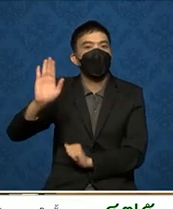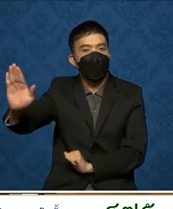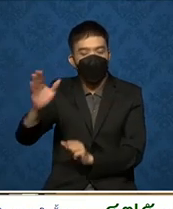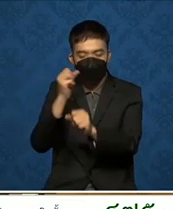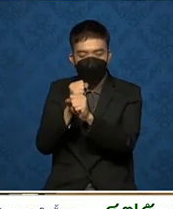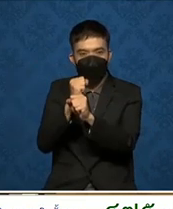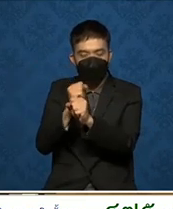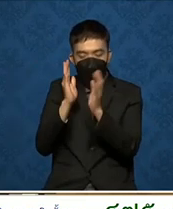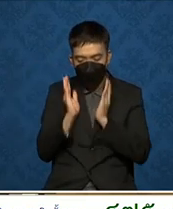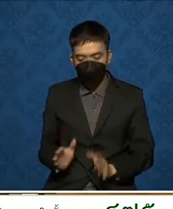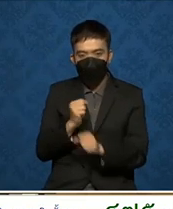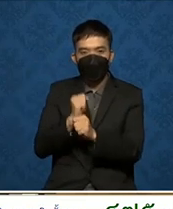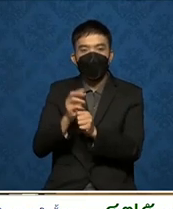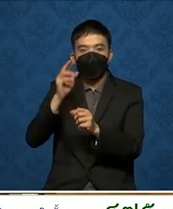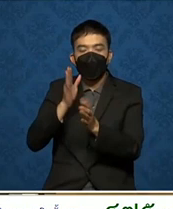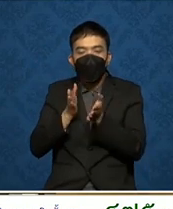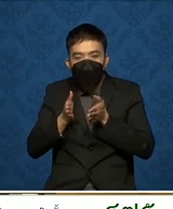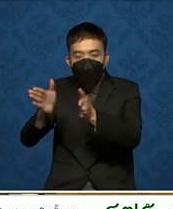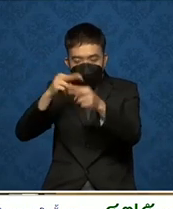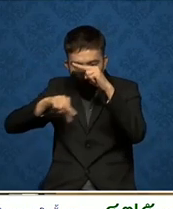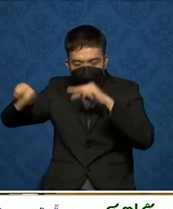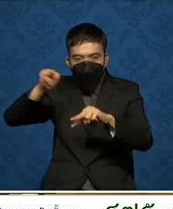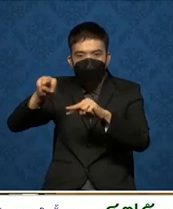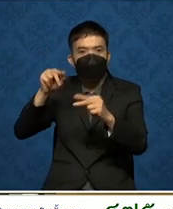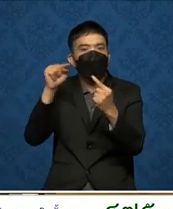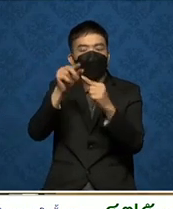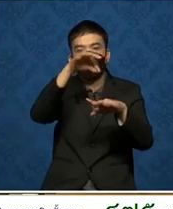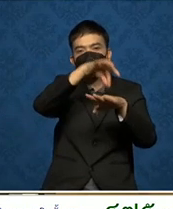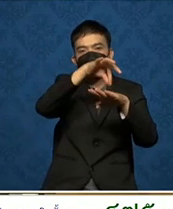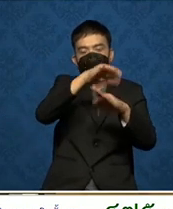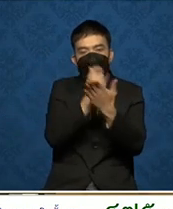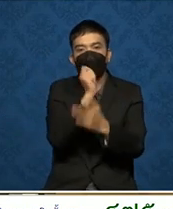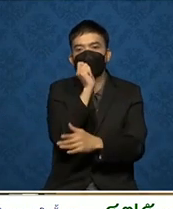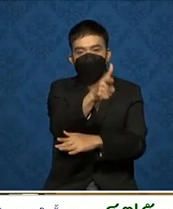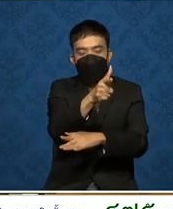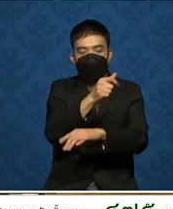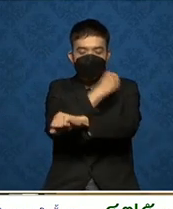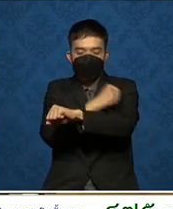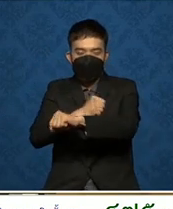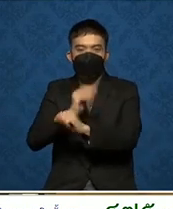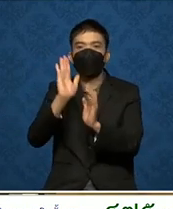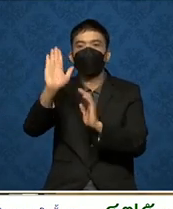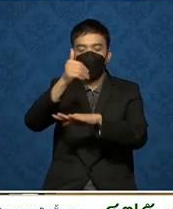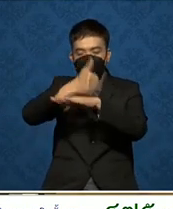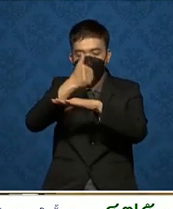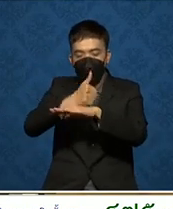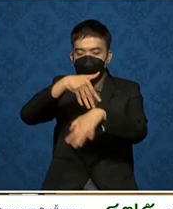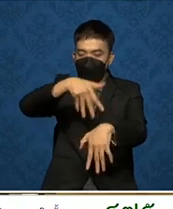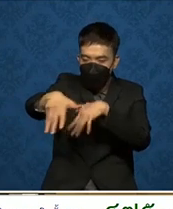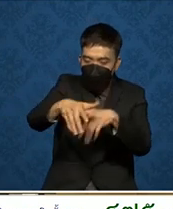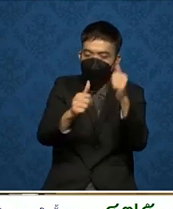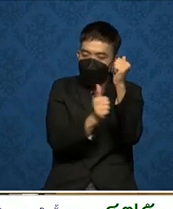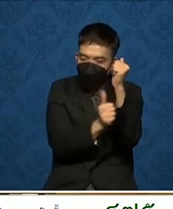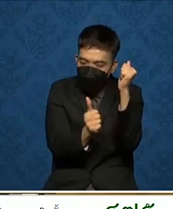ที่กล่าวคือกรณีเงินตอบแทนตำแหน่งและเงินอื่นๆของกำนันผู้ใหญ่บ้านแพทย์ประจำตำบลส